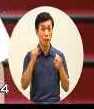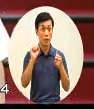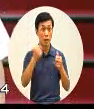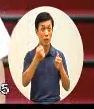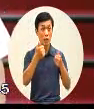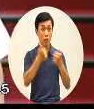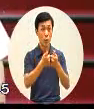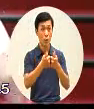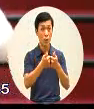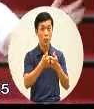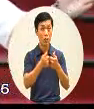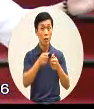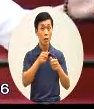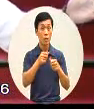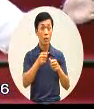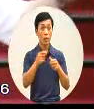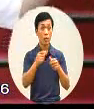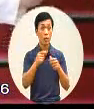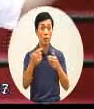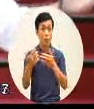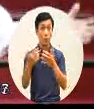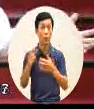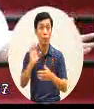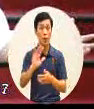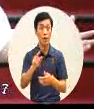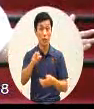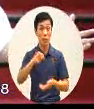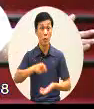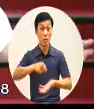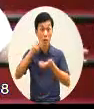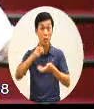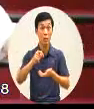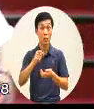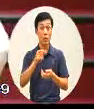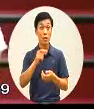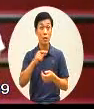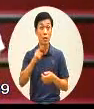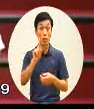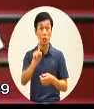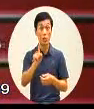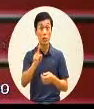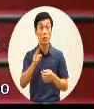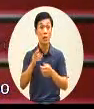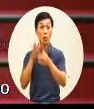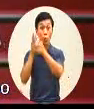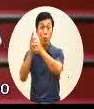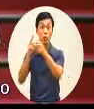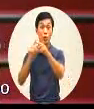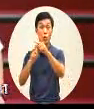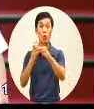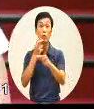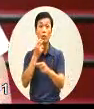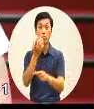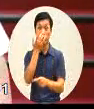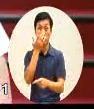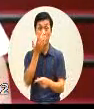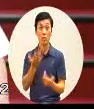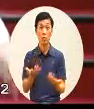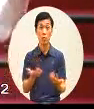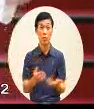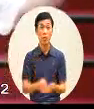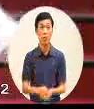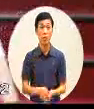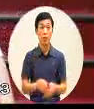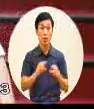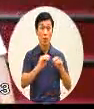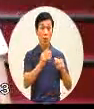讲。你讲了一句话，中央嘛唔知啊呐，啊，你中央请到什么人，等你存到名单啊我。啊，